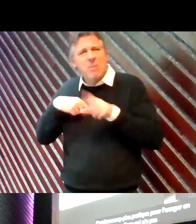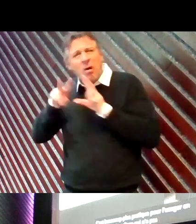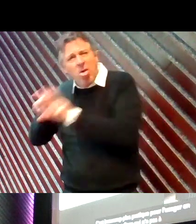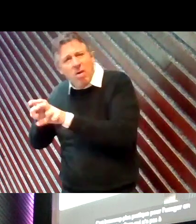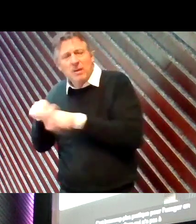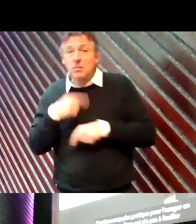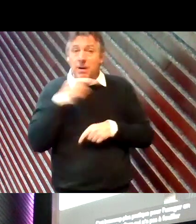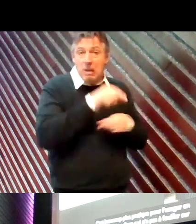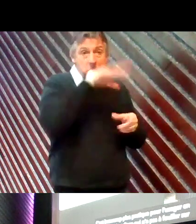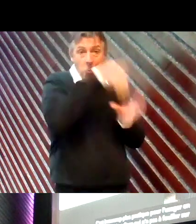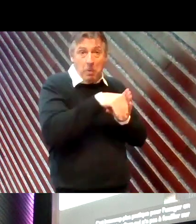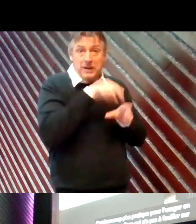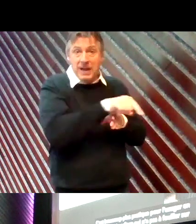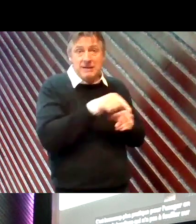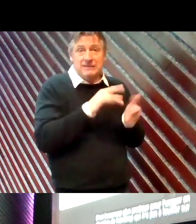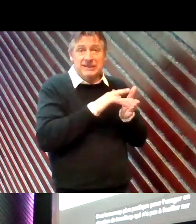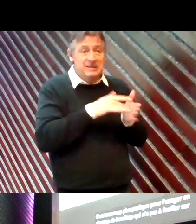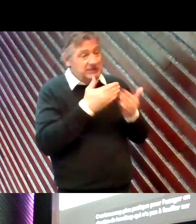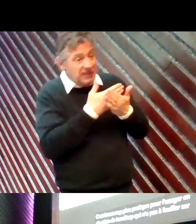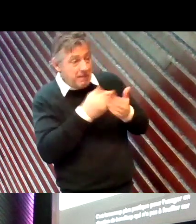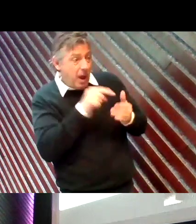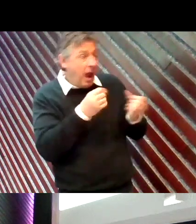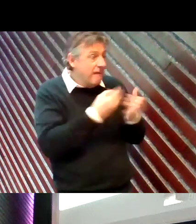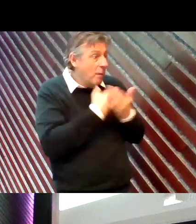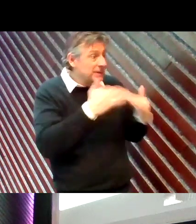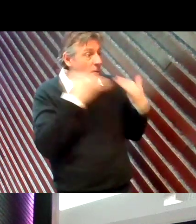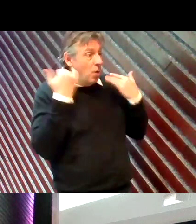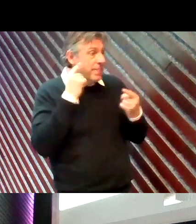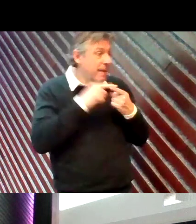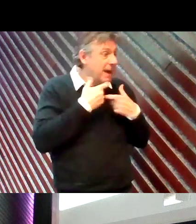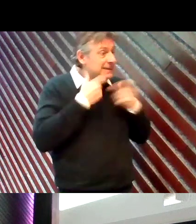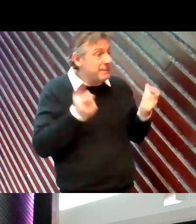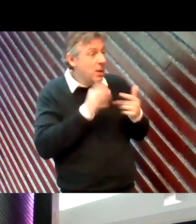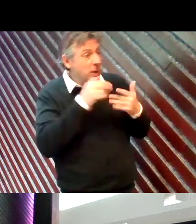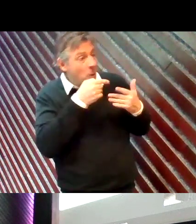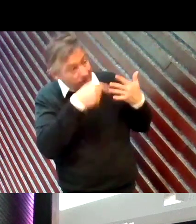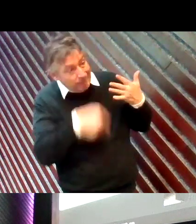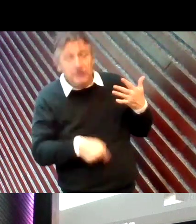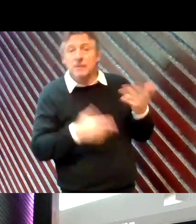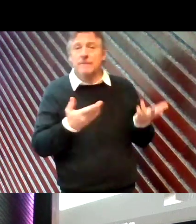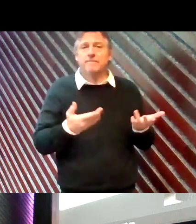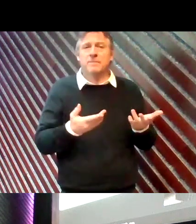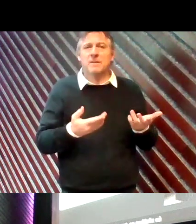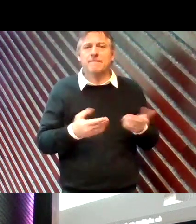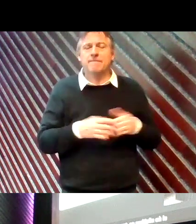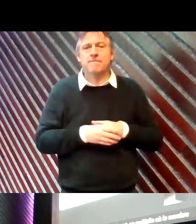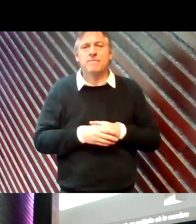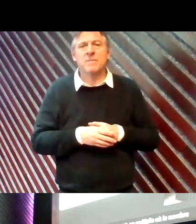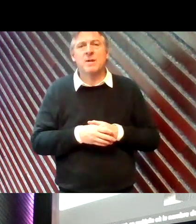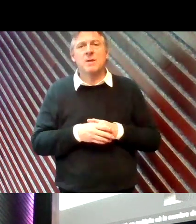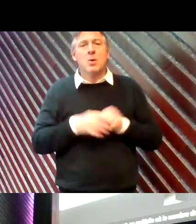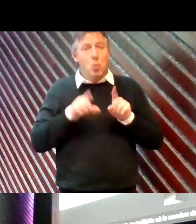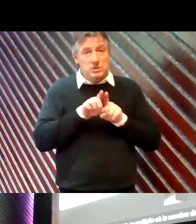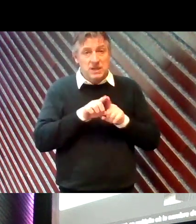mais c'est aussi que potentiellement on multiplie le nombre de fois où l'information d'accessibilité va être vue parce